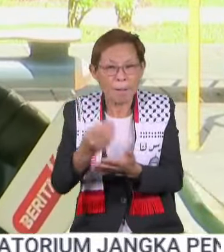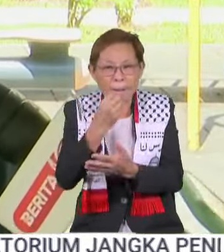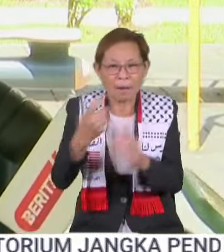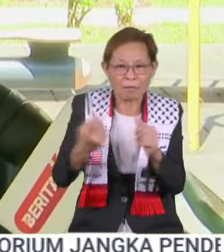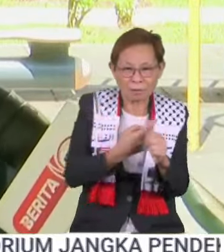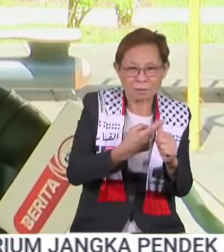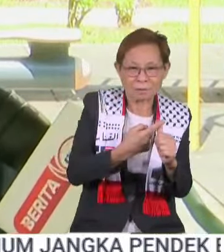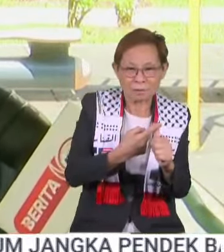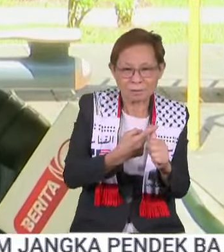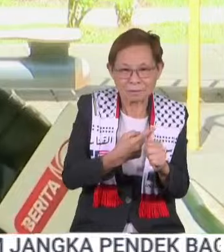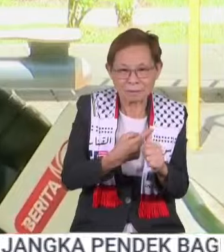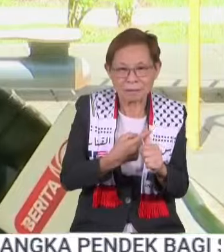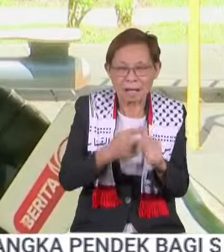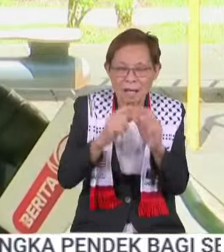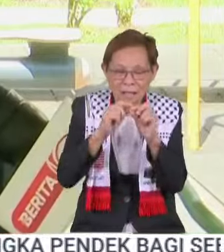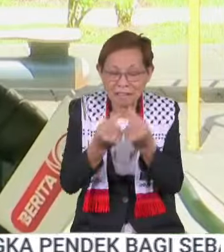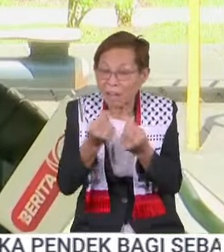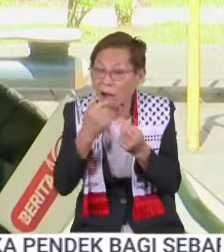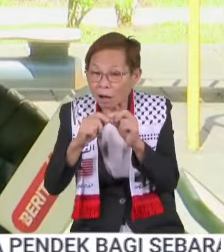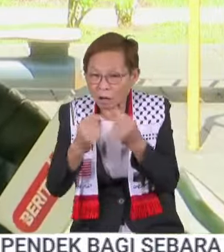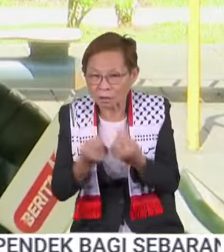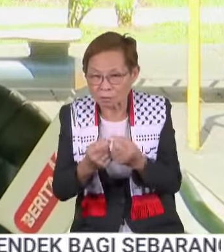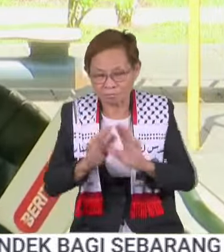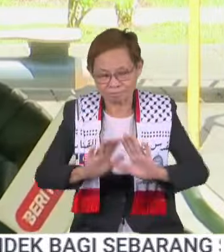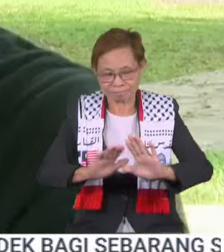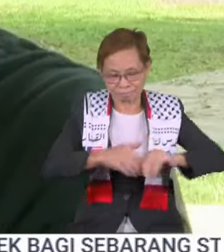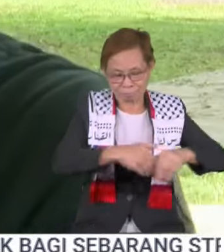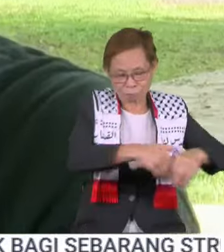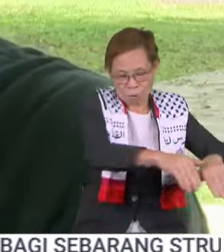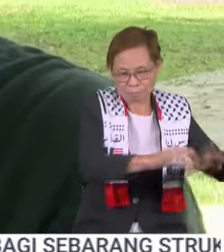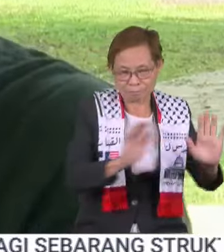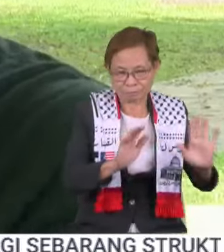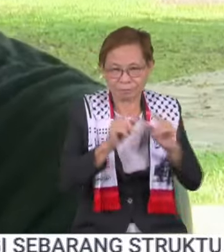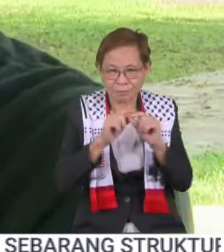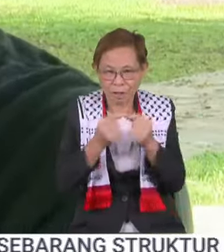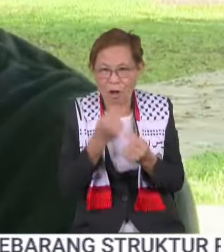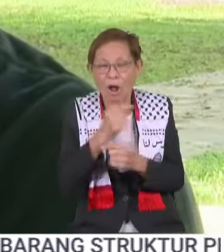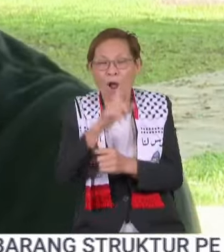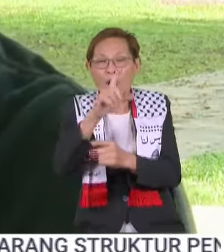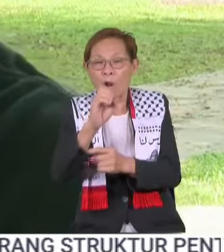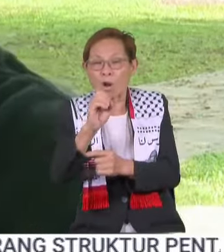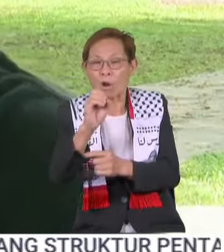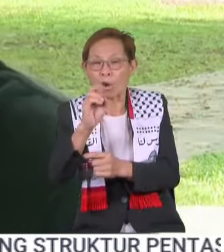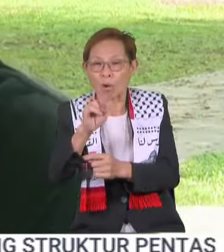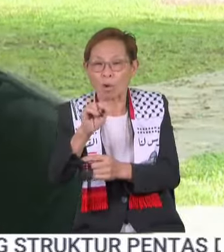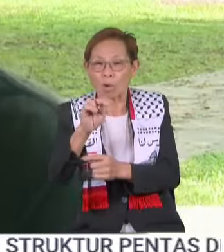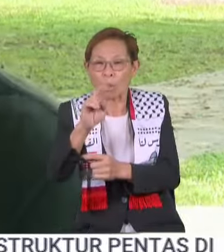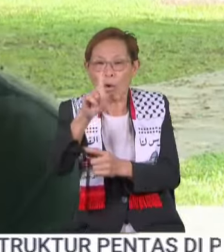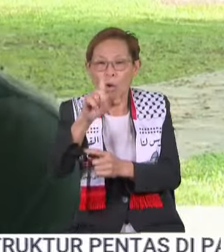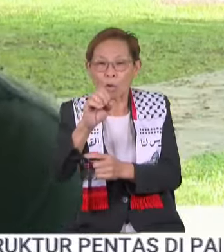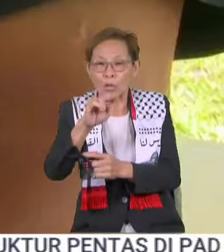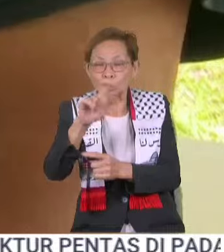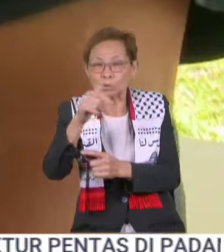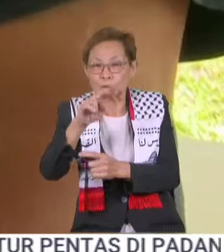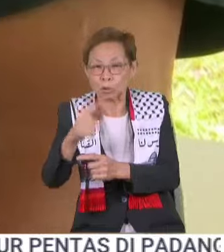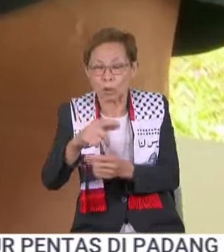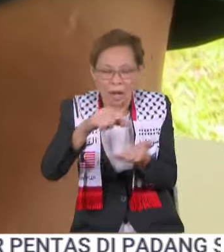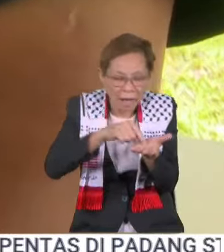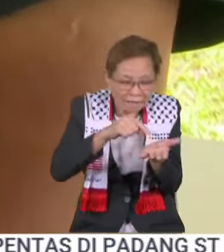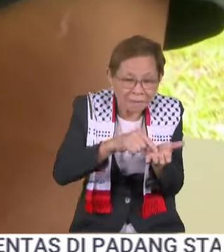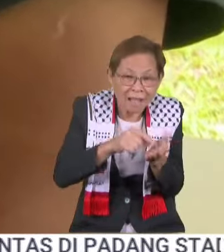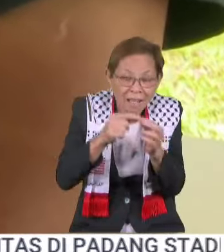dulu. Macam kekacang memang saya dah memang dah tolak tepilah. Kalau ada makan lontong dengan kacang, memang saya akan asingkan kacang tu